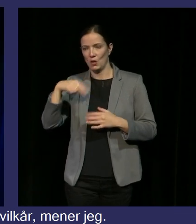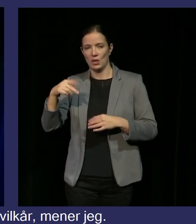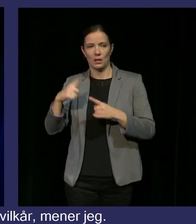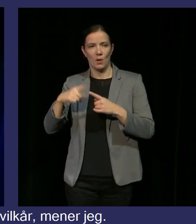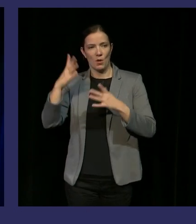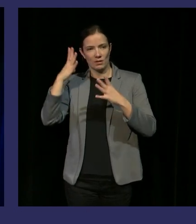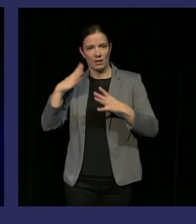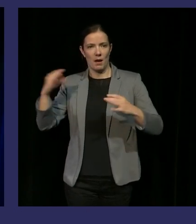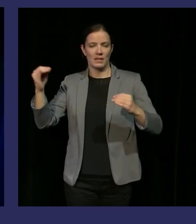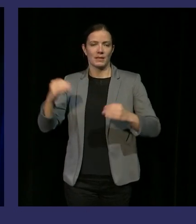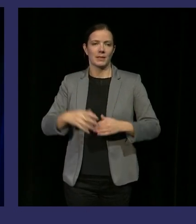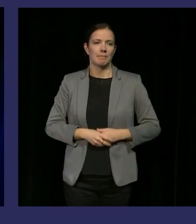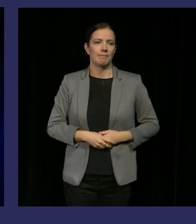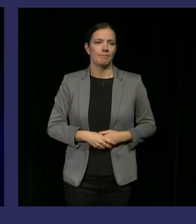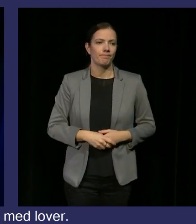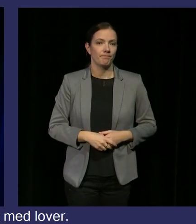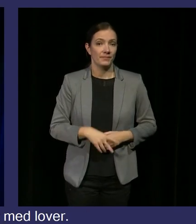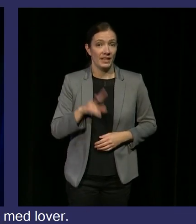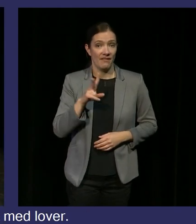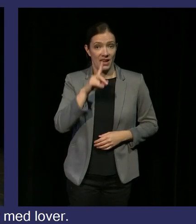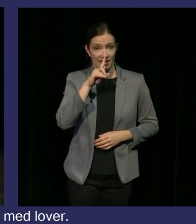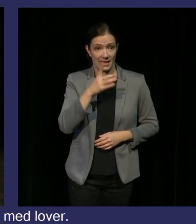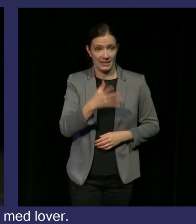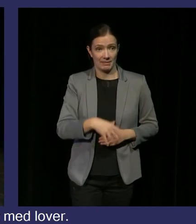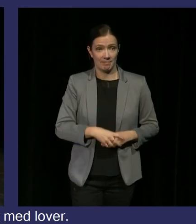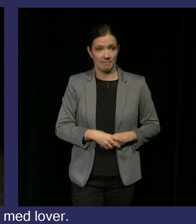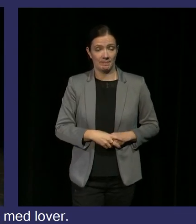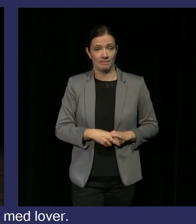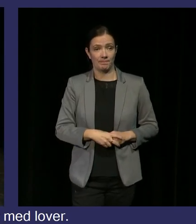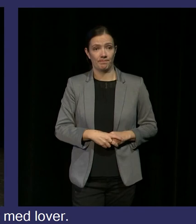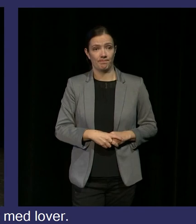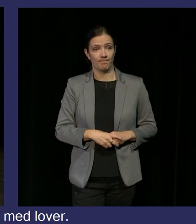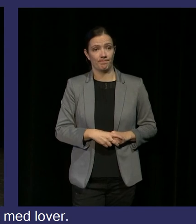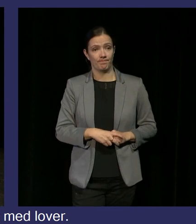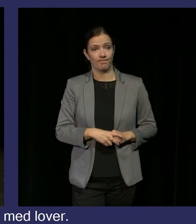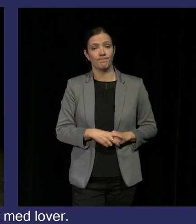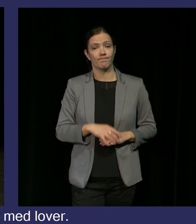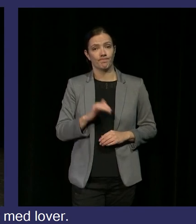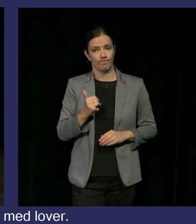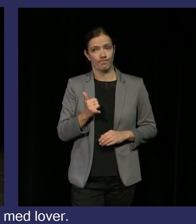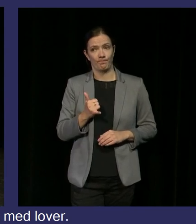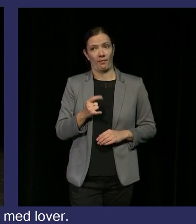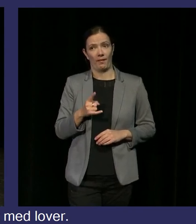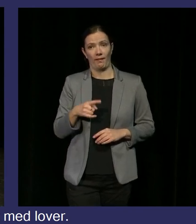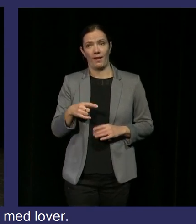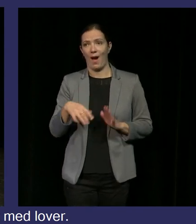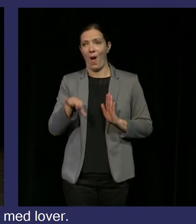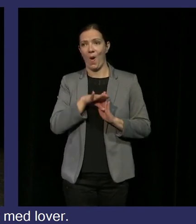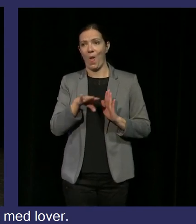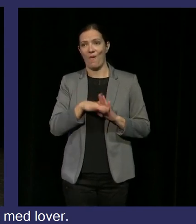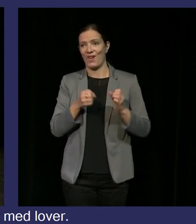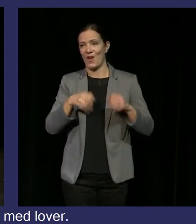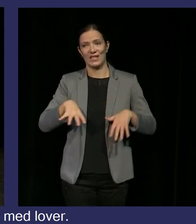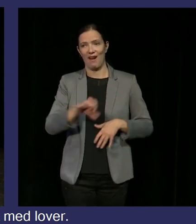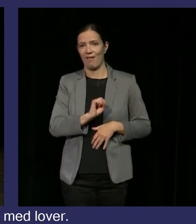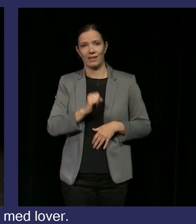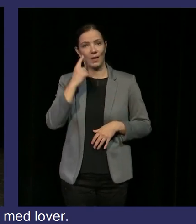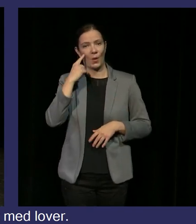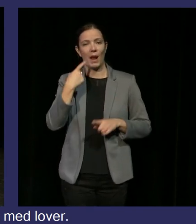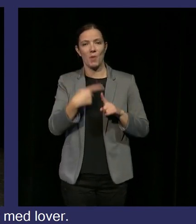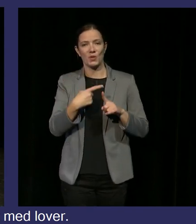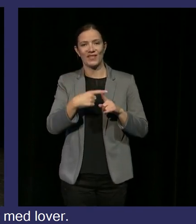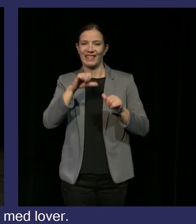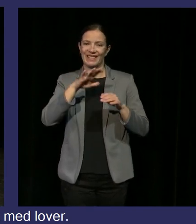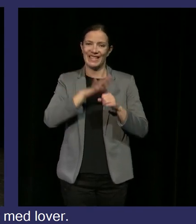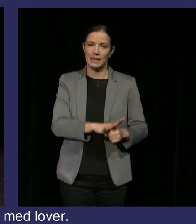Nett. Almen kringkasting. Bangsnes. Ja, nei, altså, det jo klart, det kan ikke løse alt med lovet. Og jeg tror positiv diskriminering